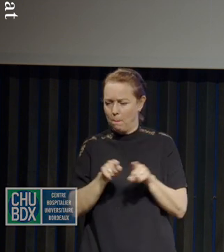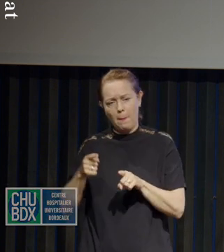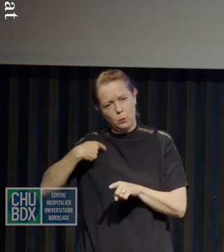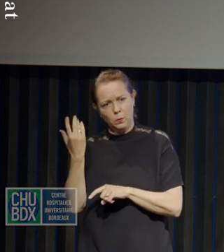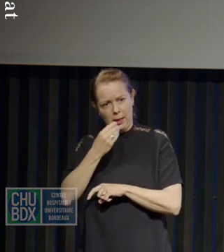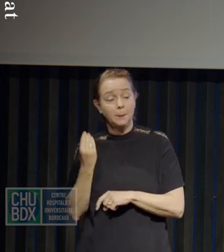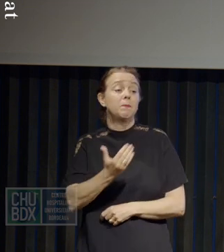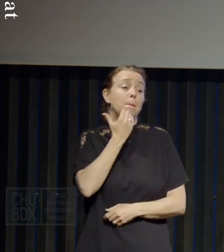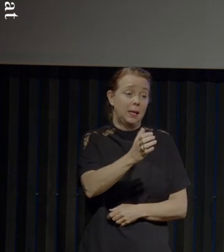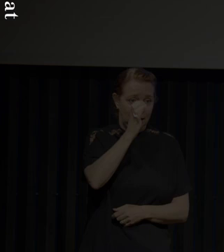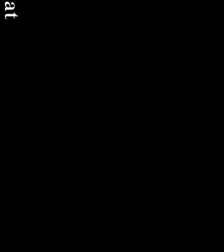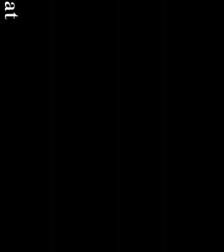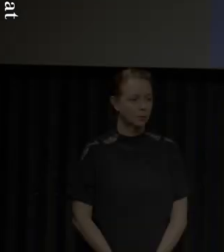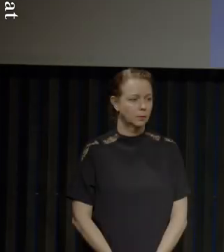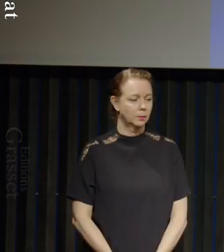attention.